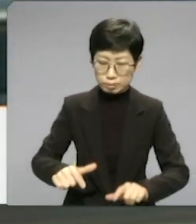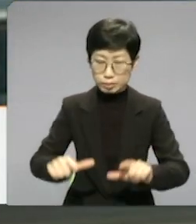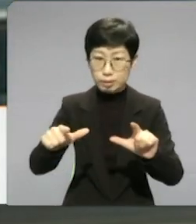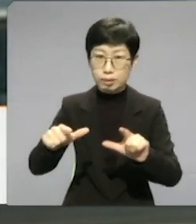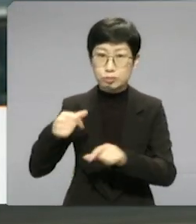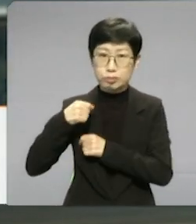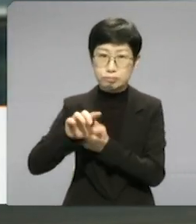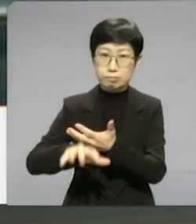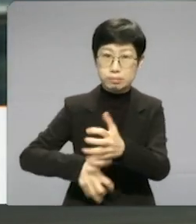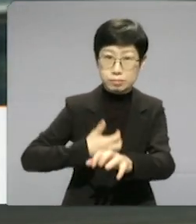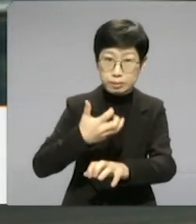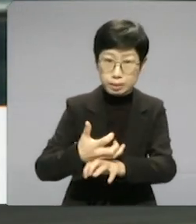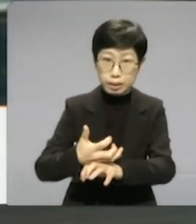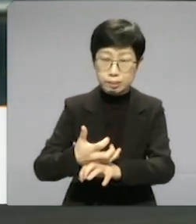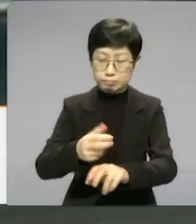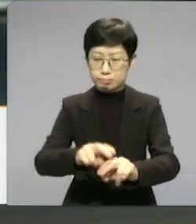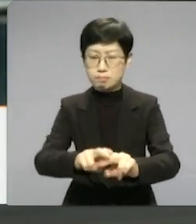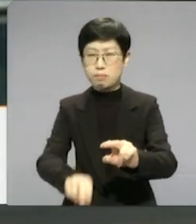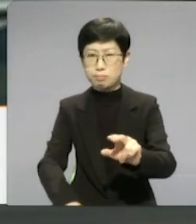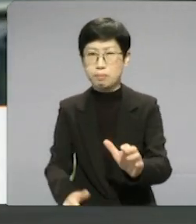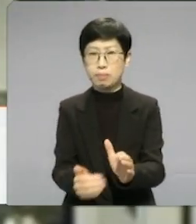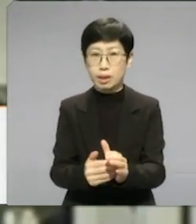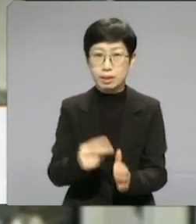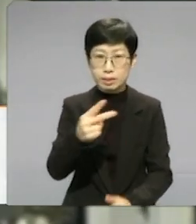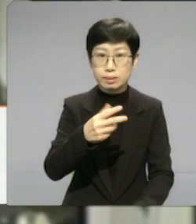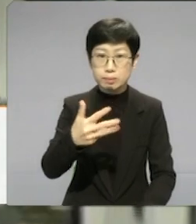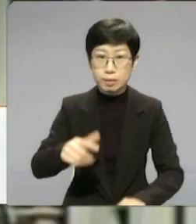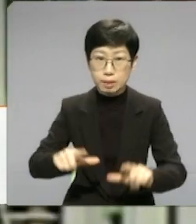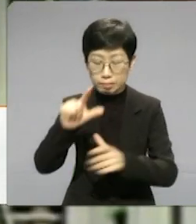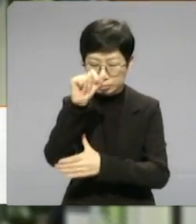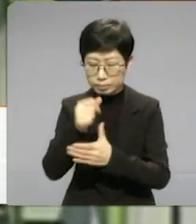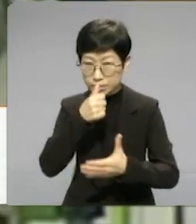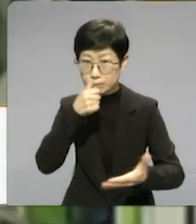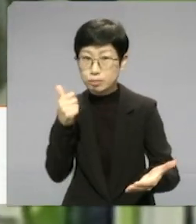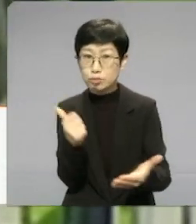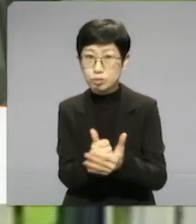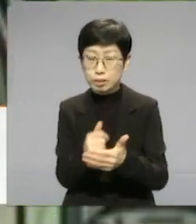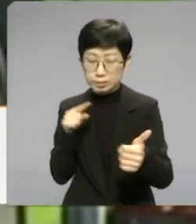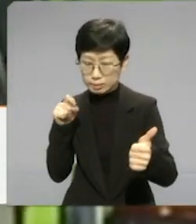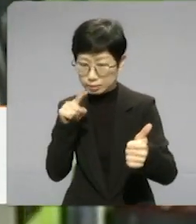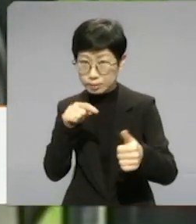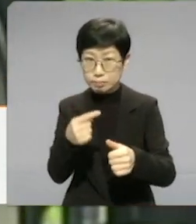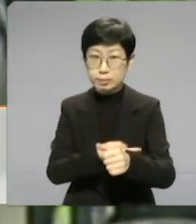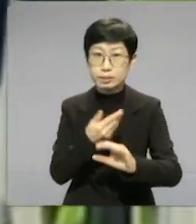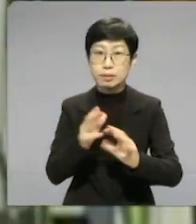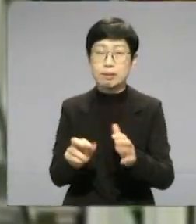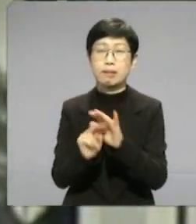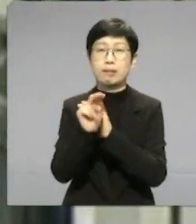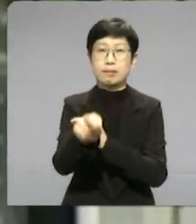군부 쿠데타로 실각했고, 2008년 부패 혐의 등을 받자 해외로 도피했습니다.